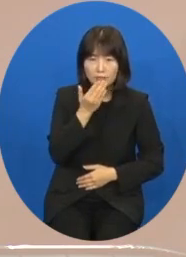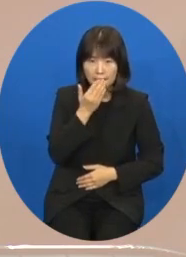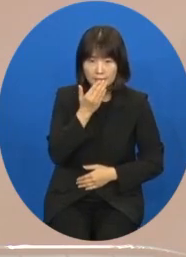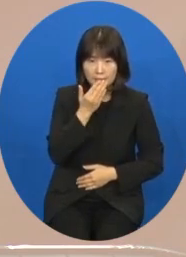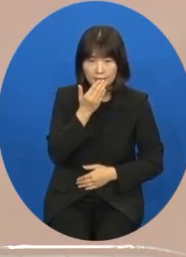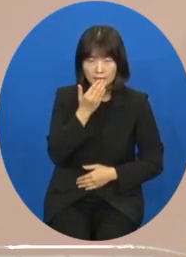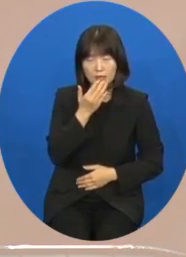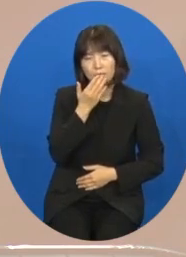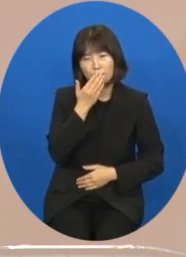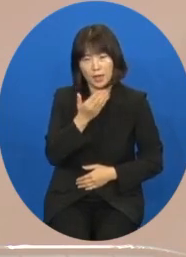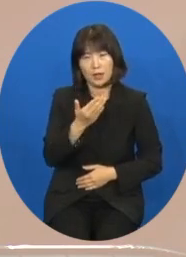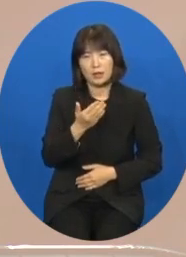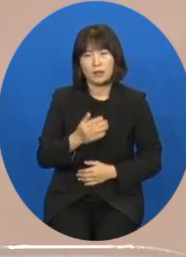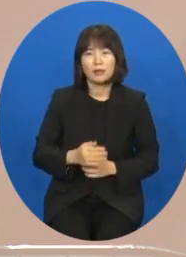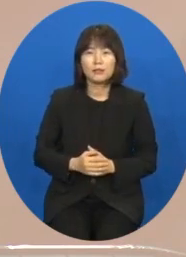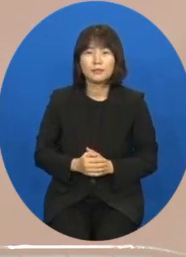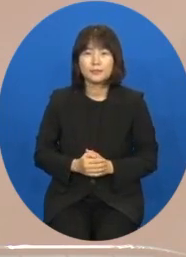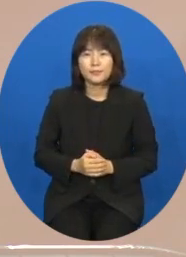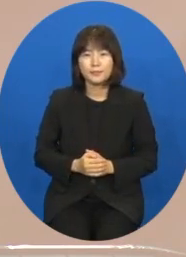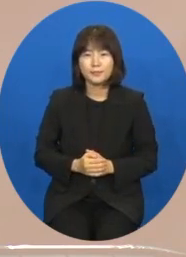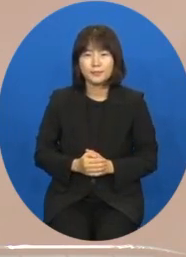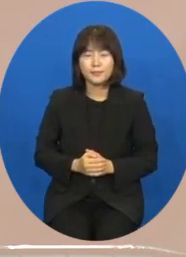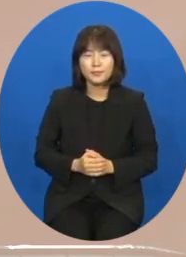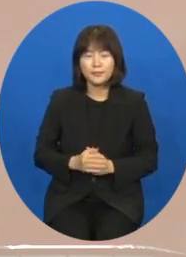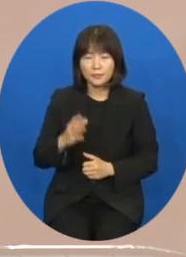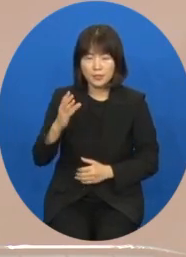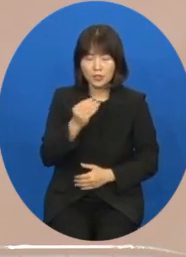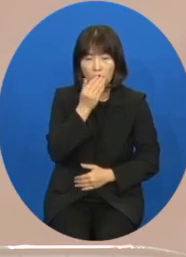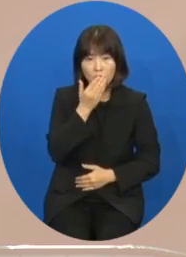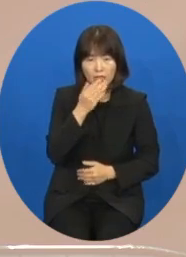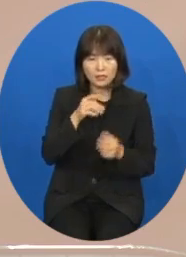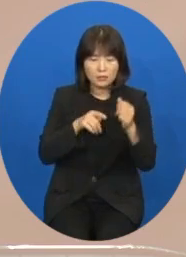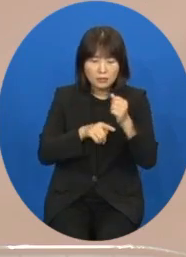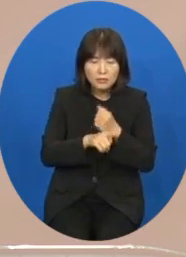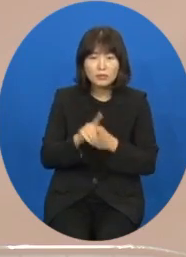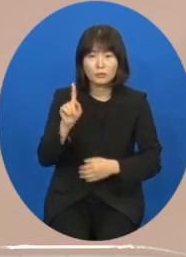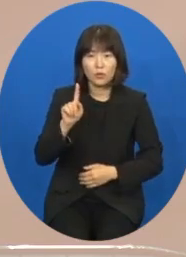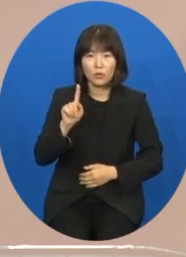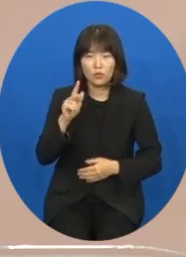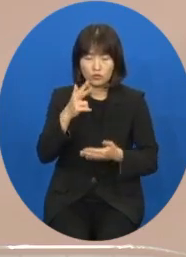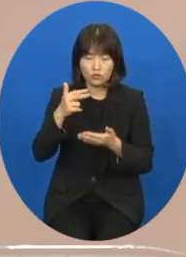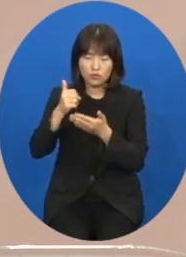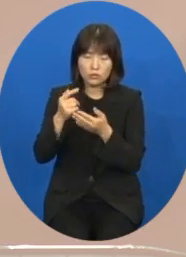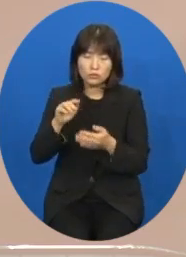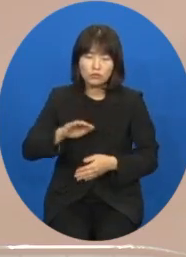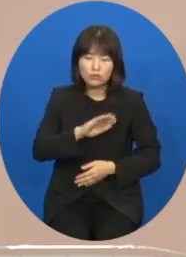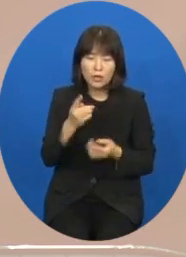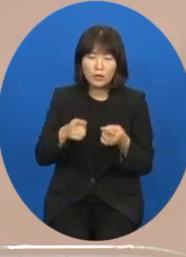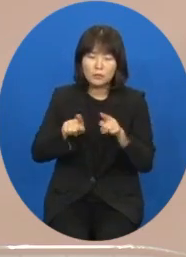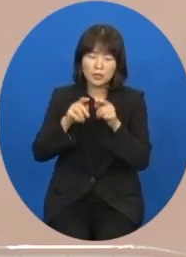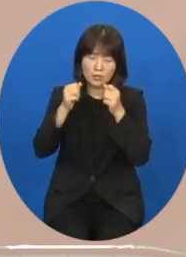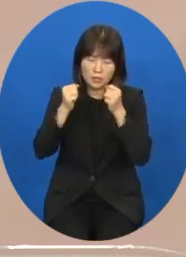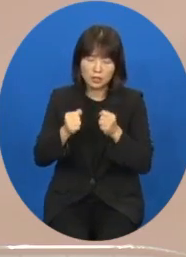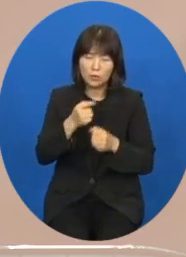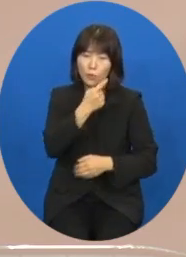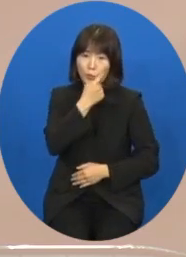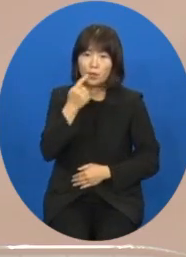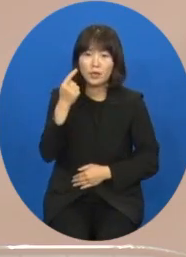수 있다는 거예요. 성찬식의 뜻은요, 주님이 우리와 함께 계신 것을 확인하는